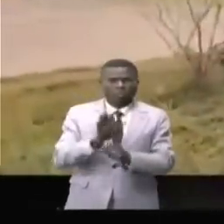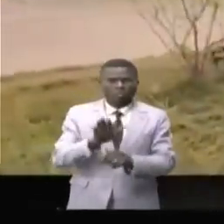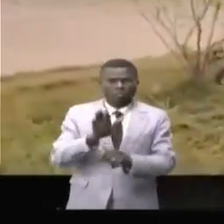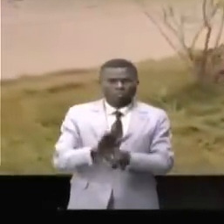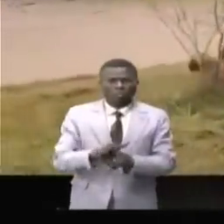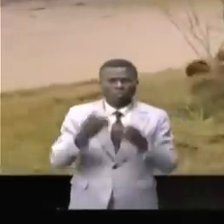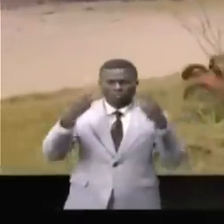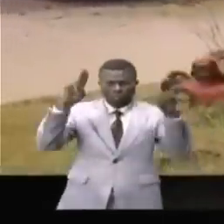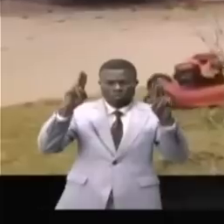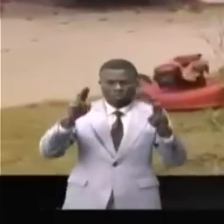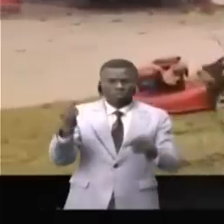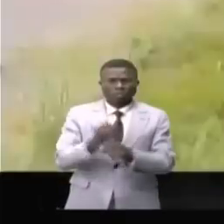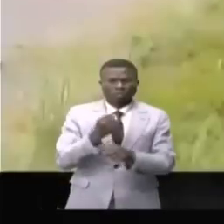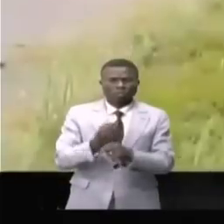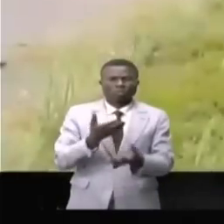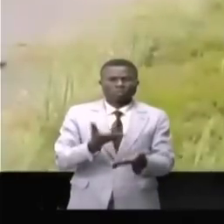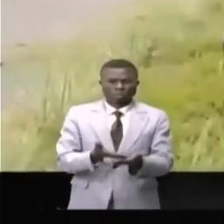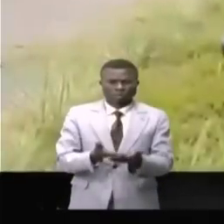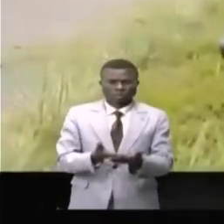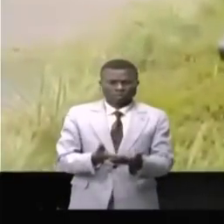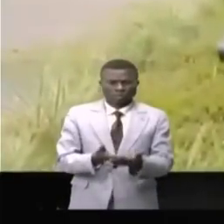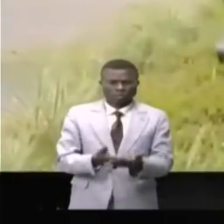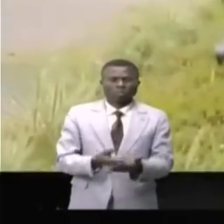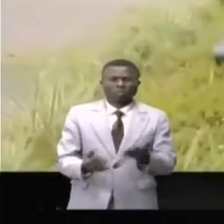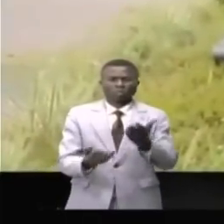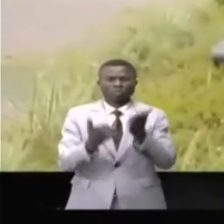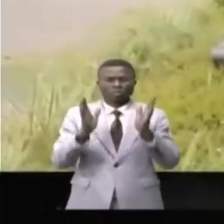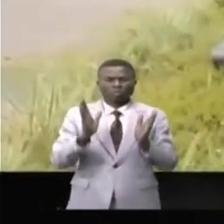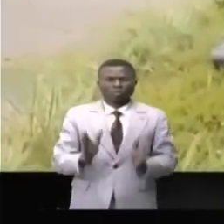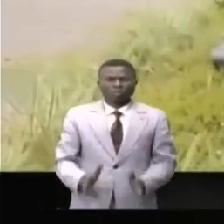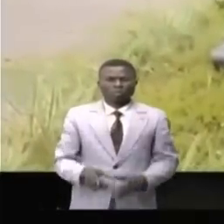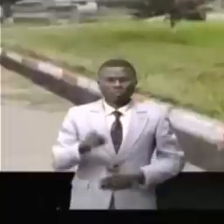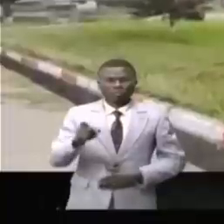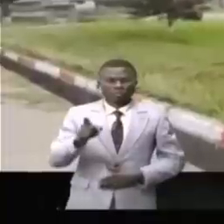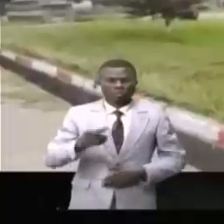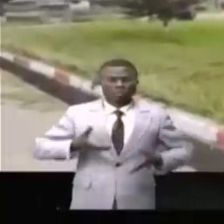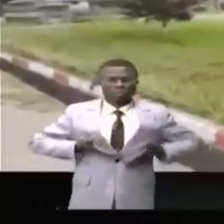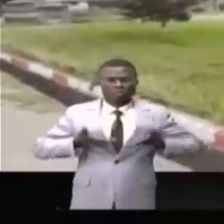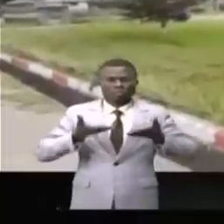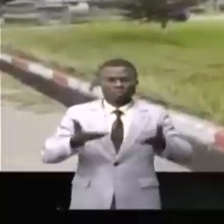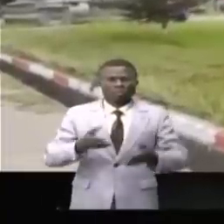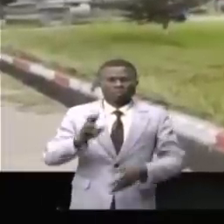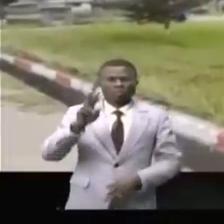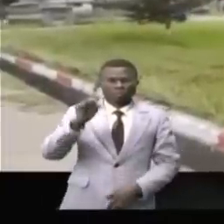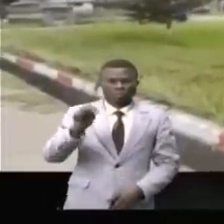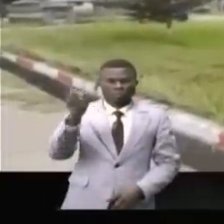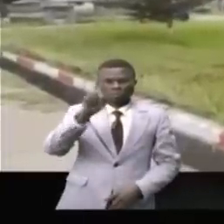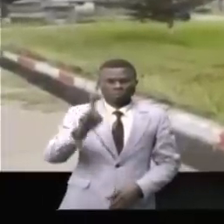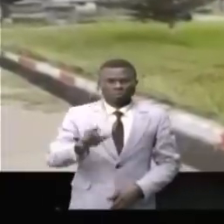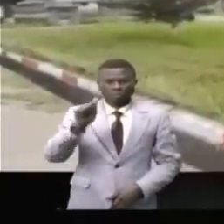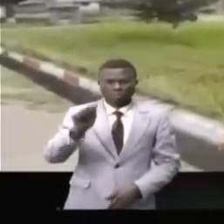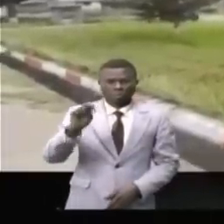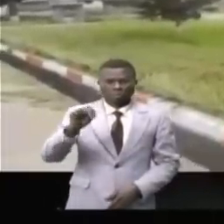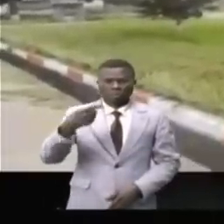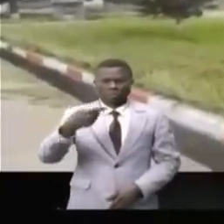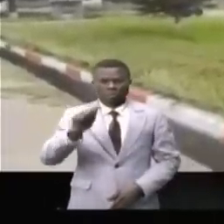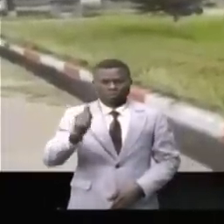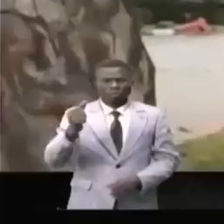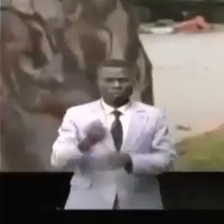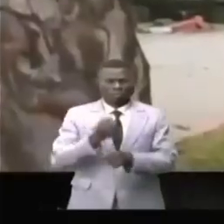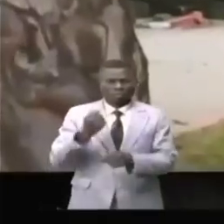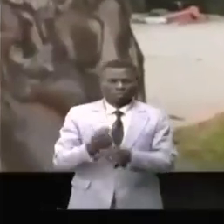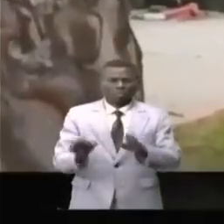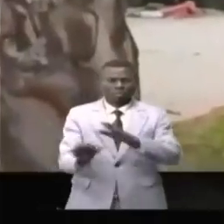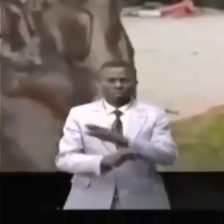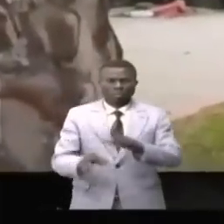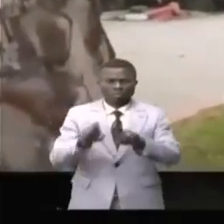la réussite de cette œuvre. Le triple ingénieur senior Sacré Nzambi Bidoya investit à travers la fondation